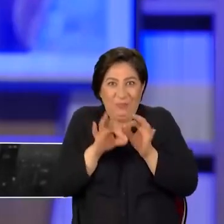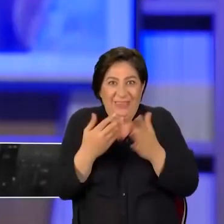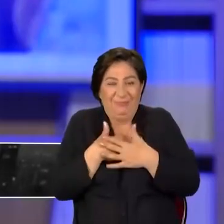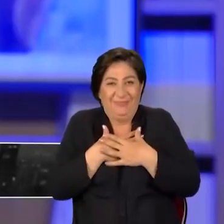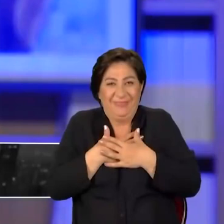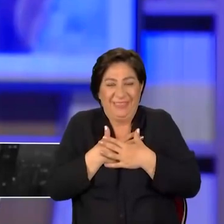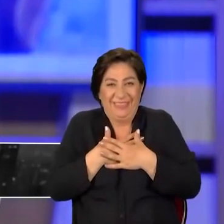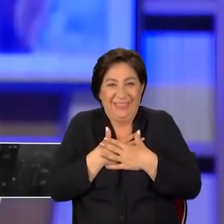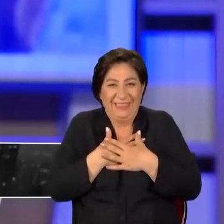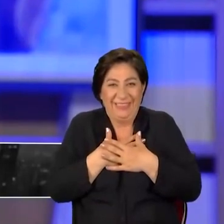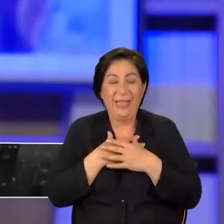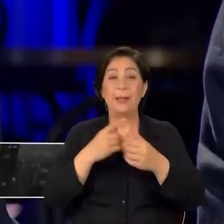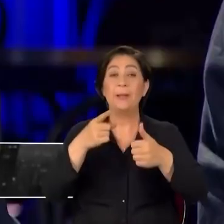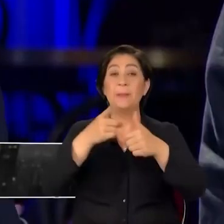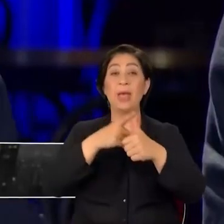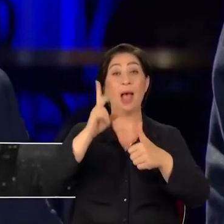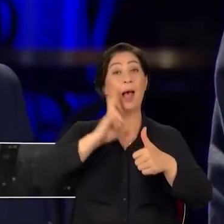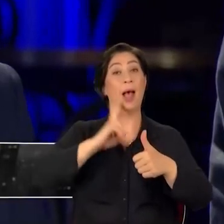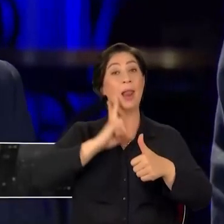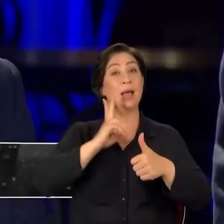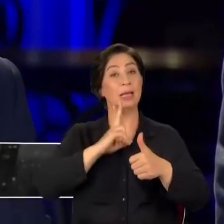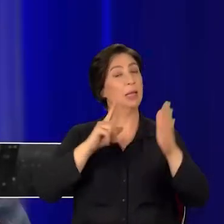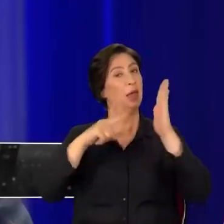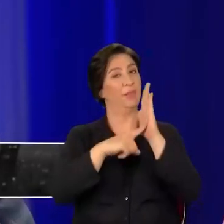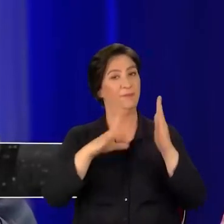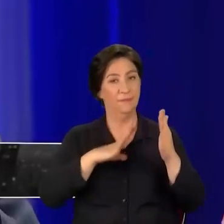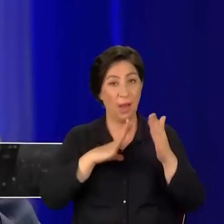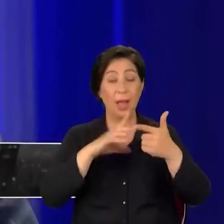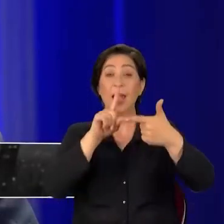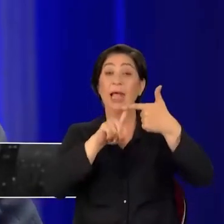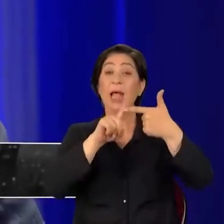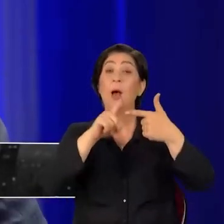Yok sizin... İşte bir, ahlaki ilkeleri var. İki, onun